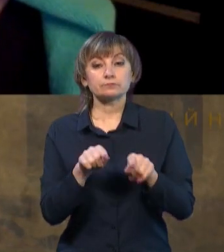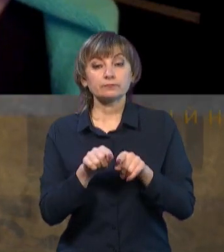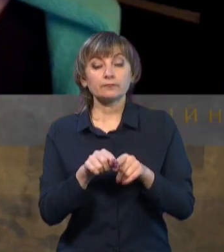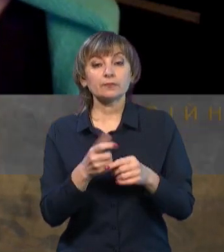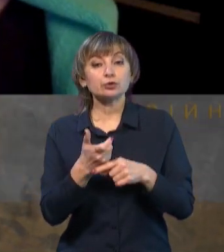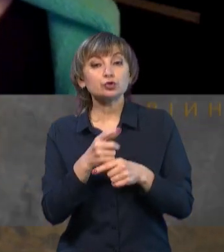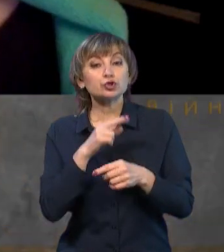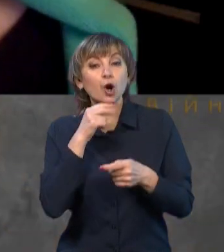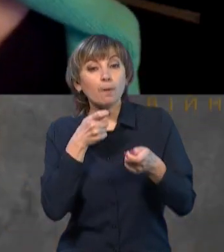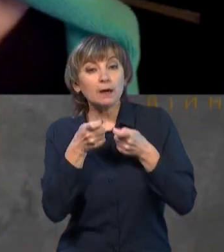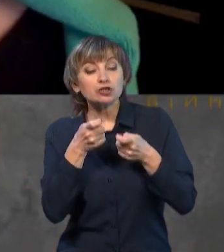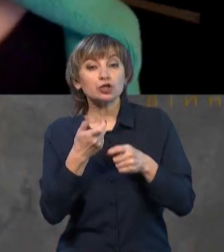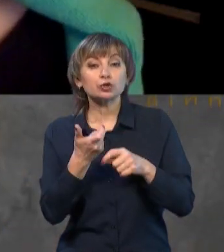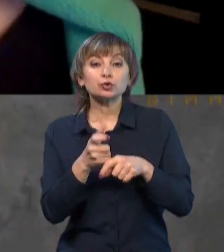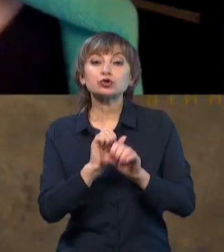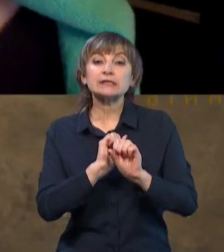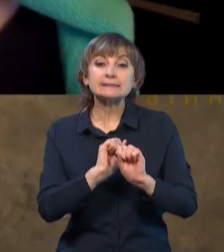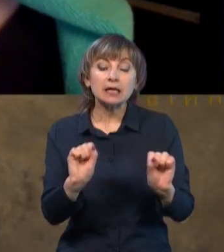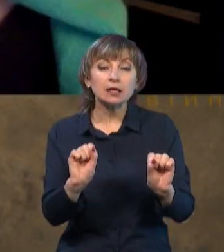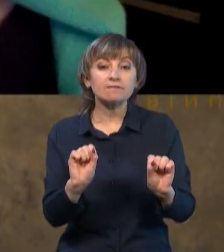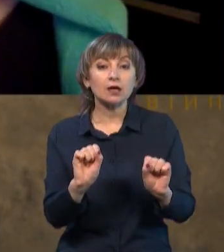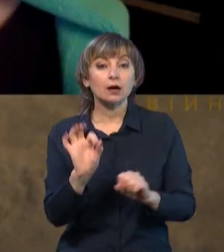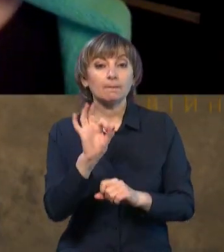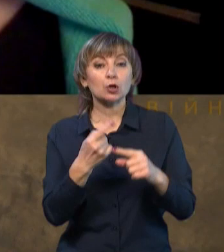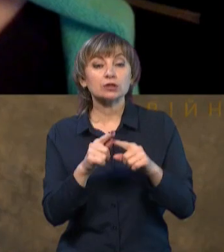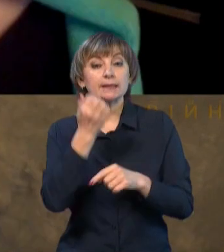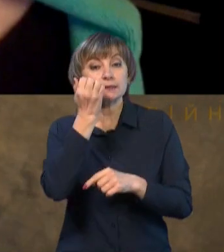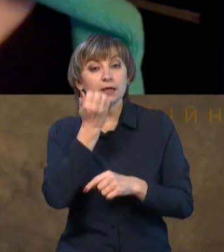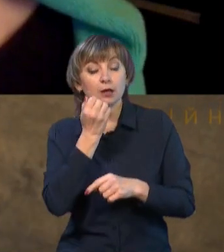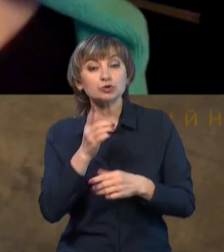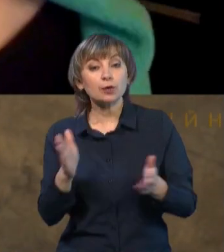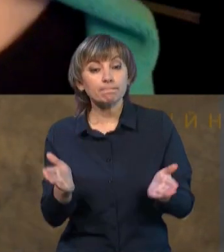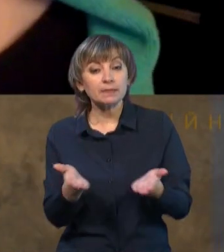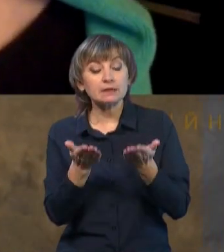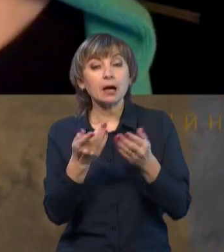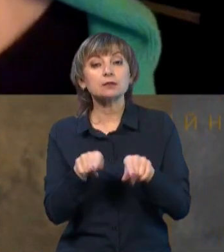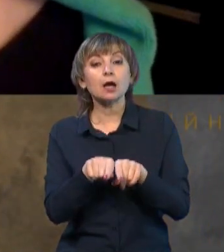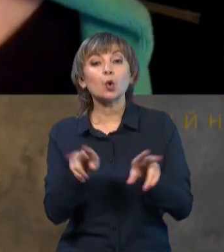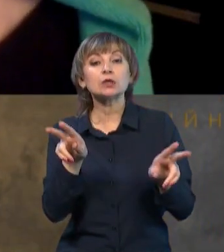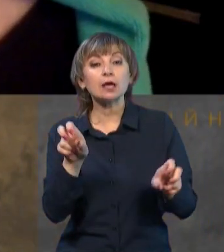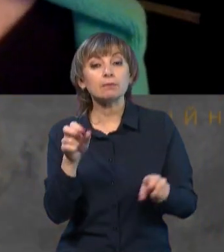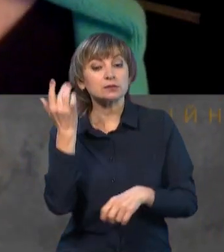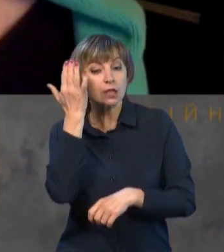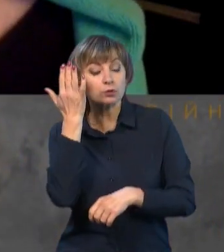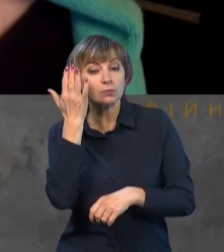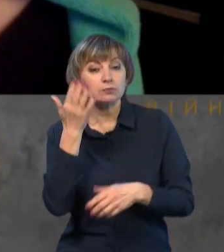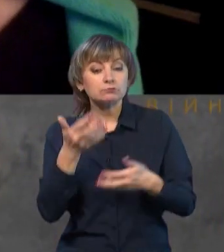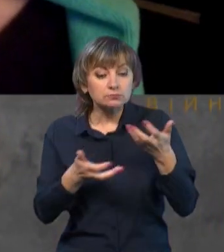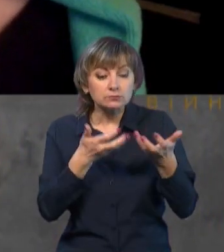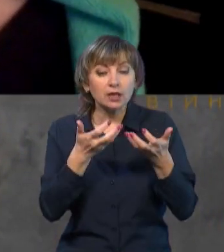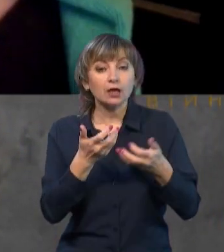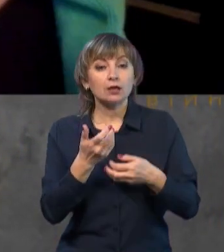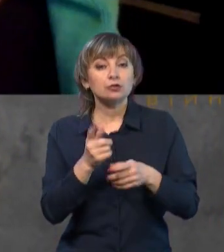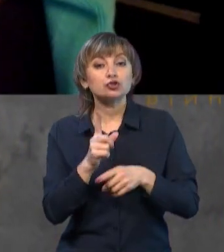дуже обережні, дуже сміливі. Про те, що дякуємо, що піднімаєте таку тему, задумалась, розкопала дещо в